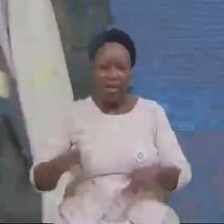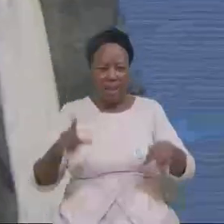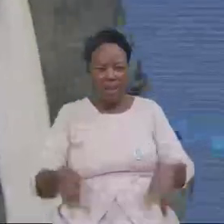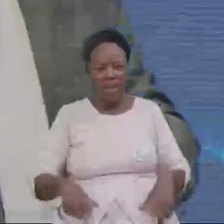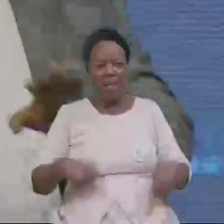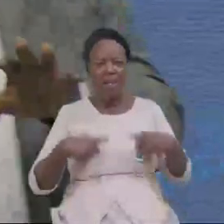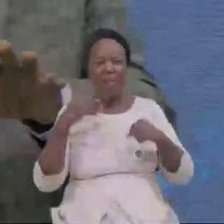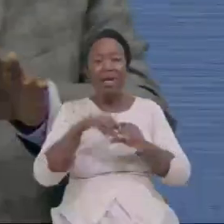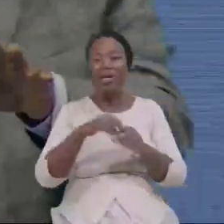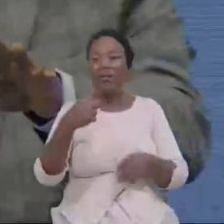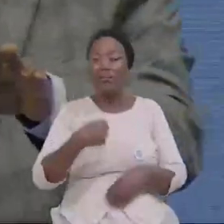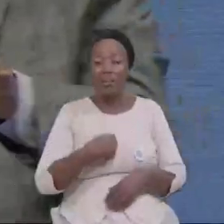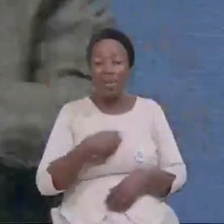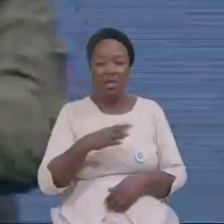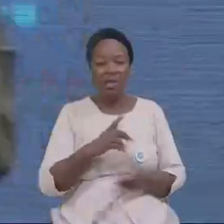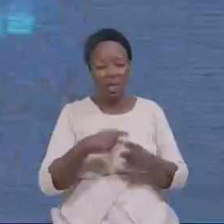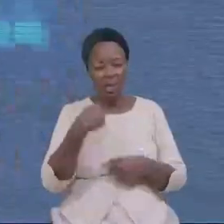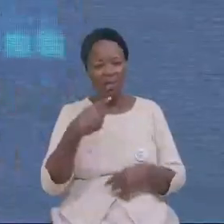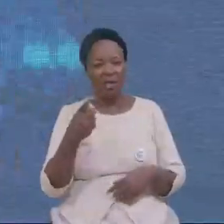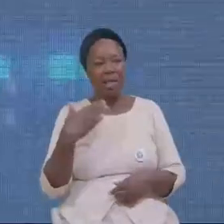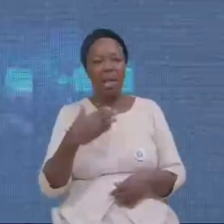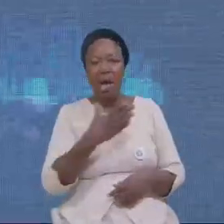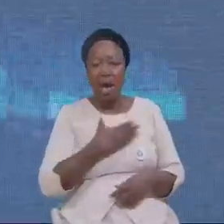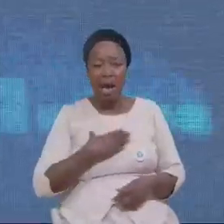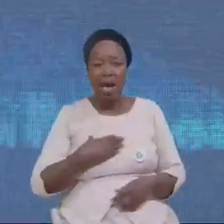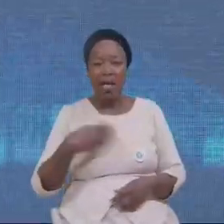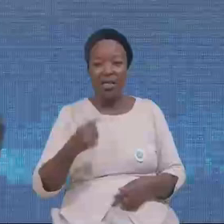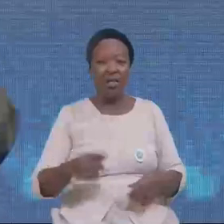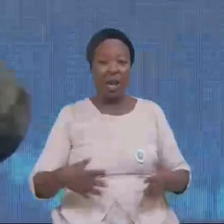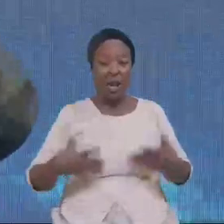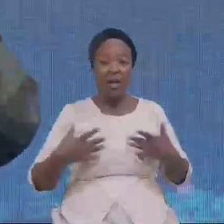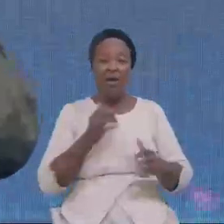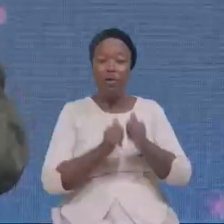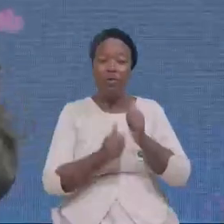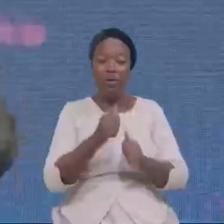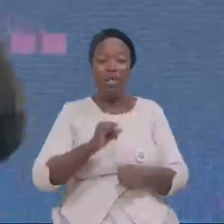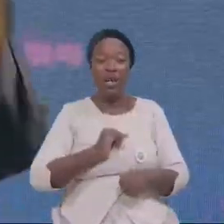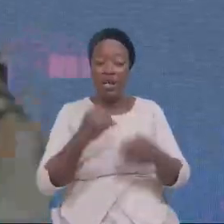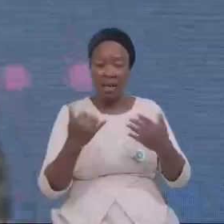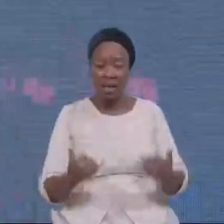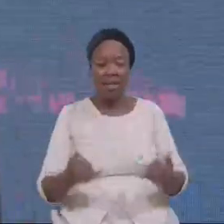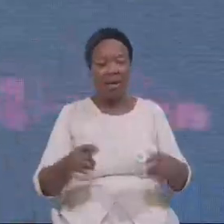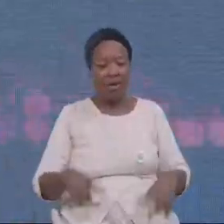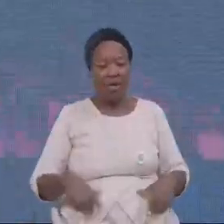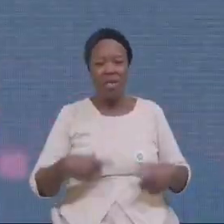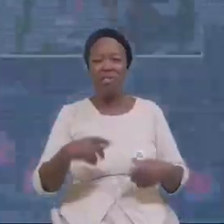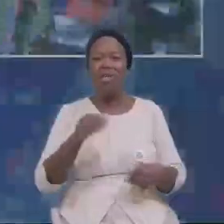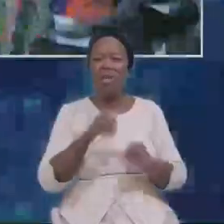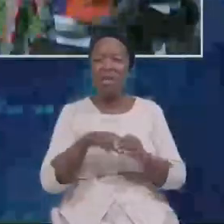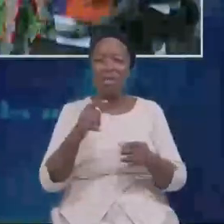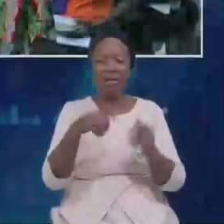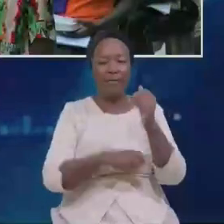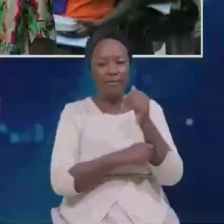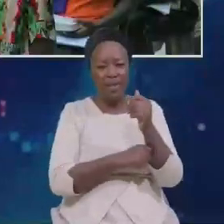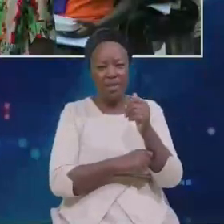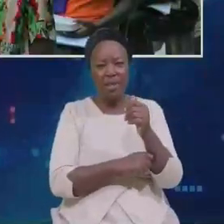C'est Christ qui vit en moi. Et la vie que je vis maintenant dans la foi,